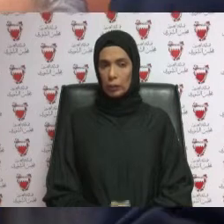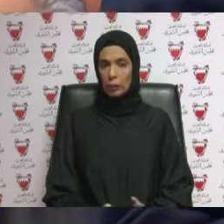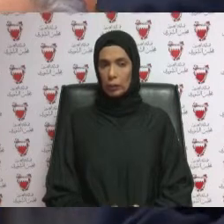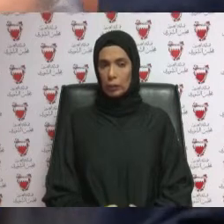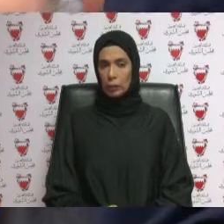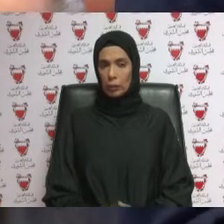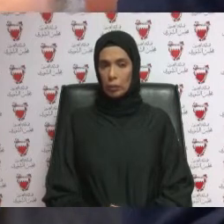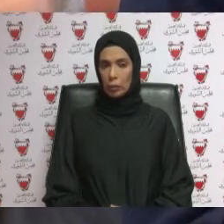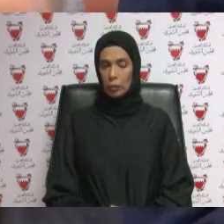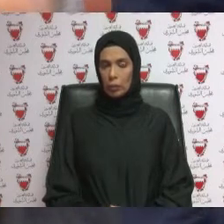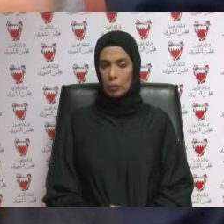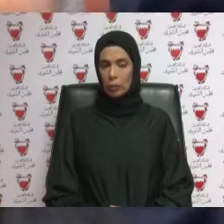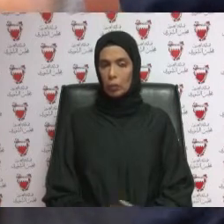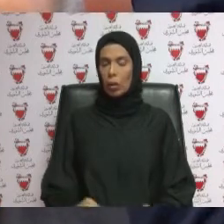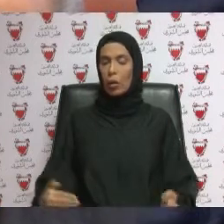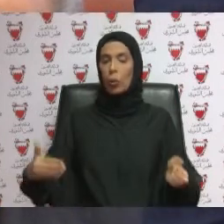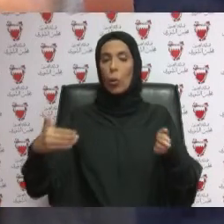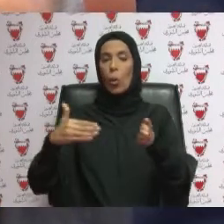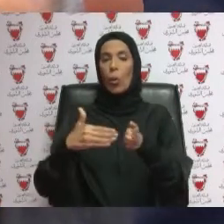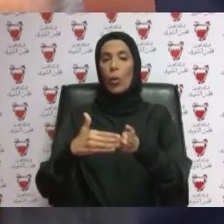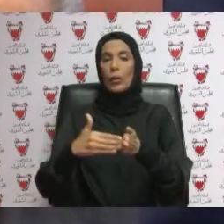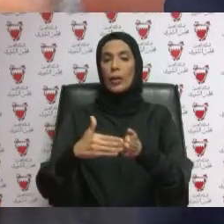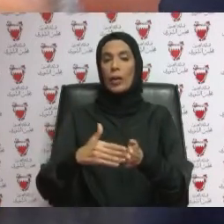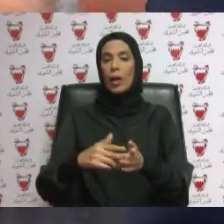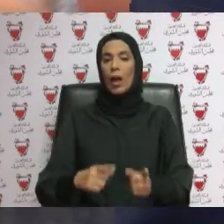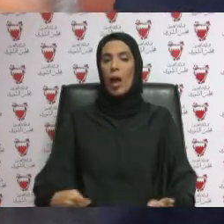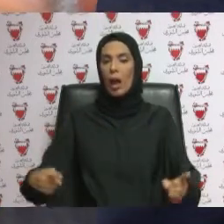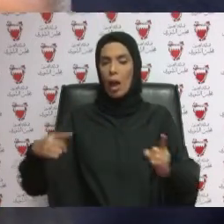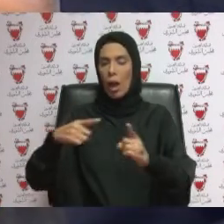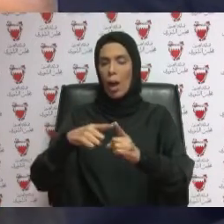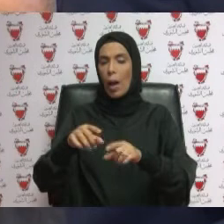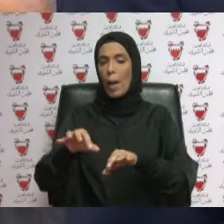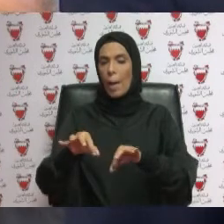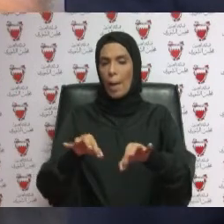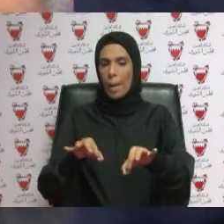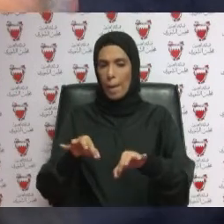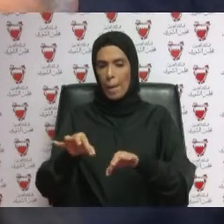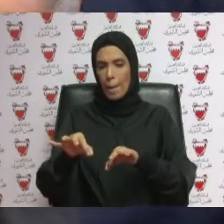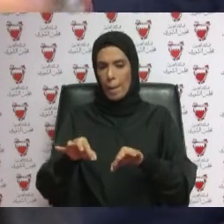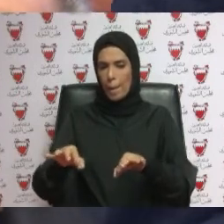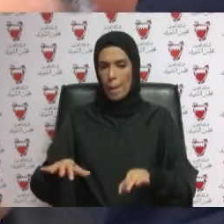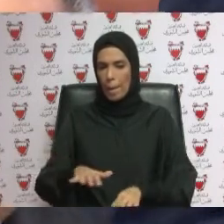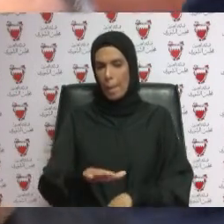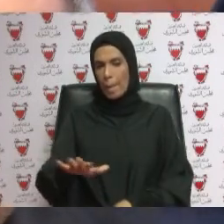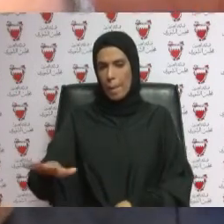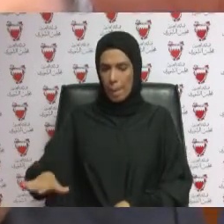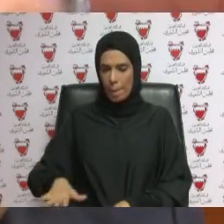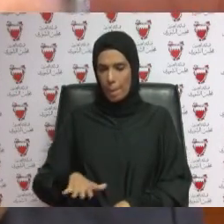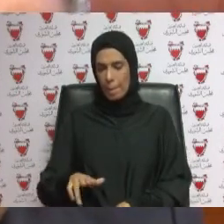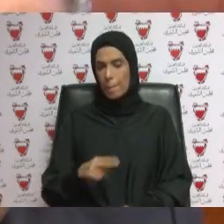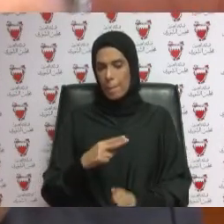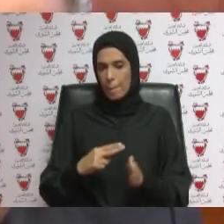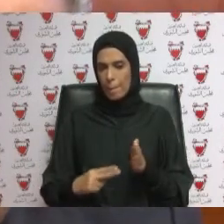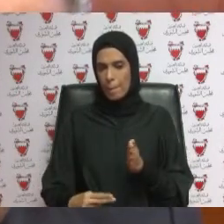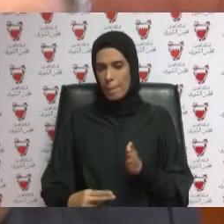أن يحقق الأهداف الاستراتيجية من وراء الاستراتيجية الوطنية اللي تم اعتمادها من